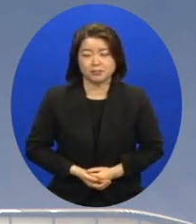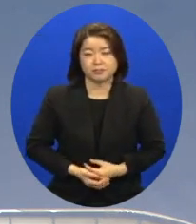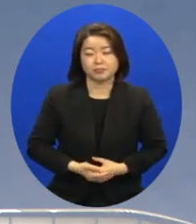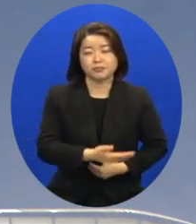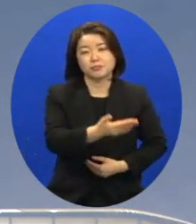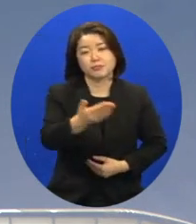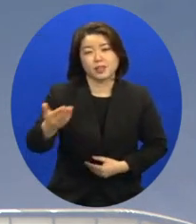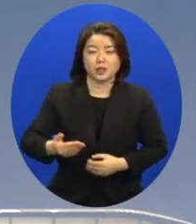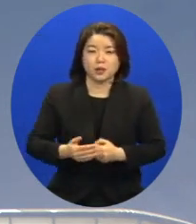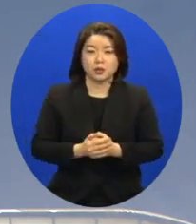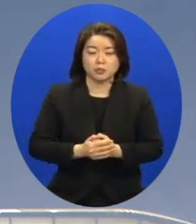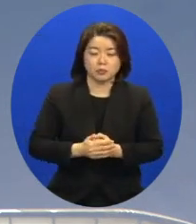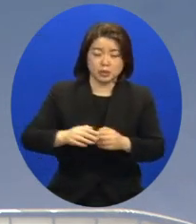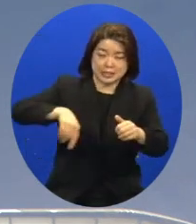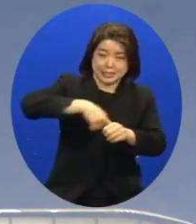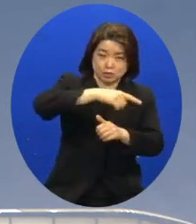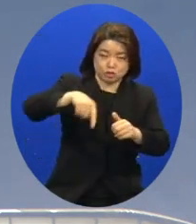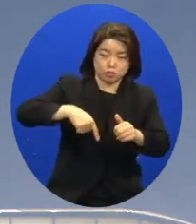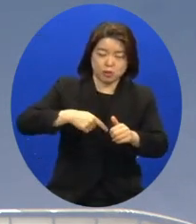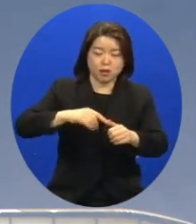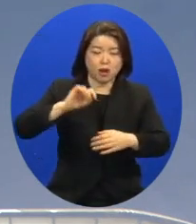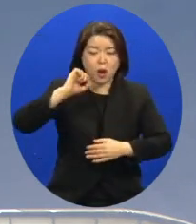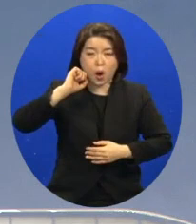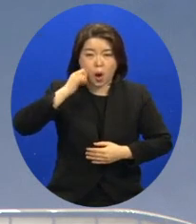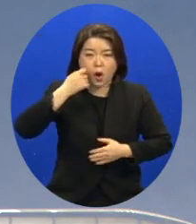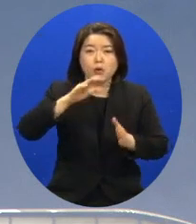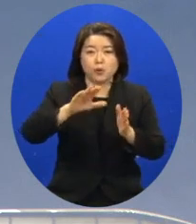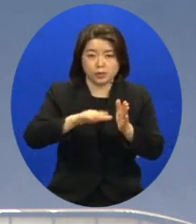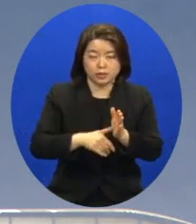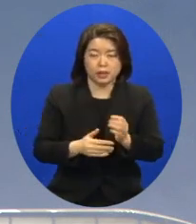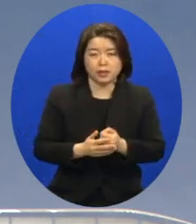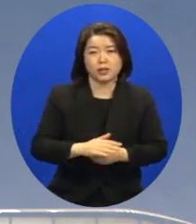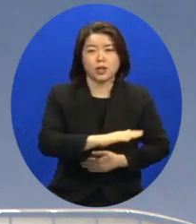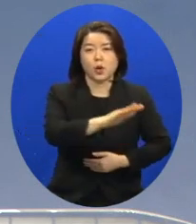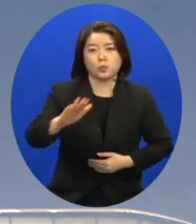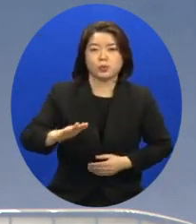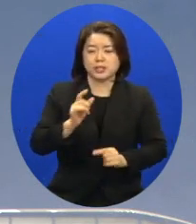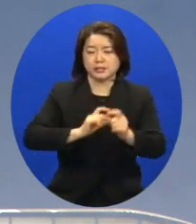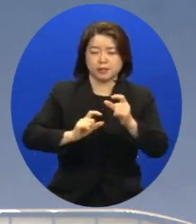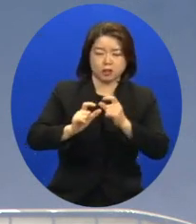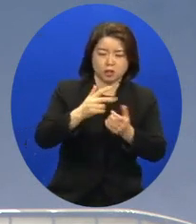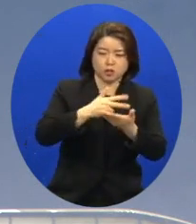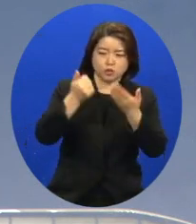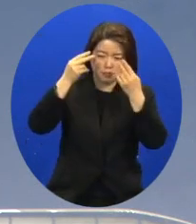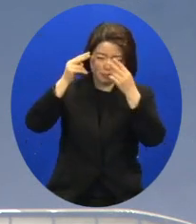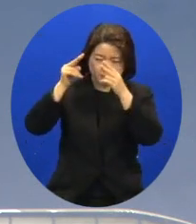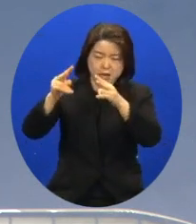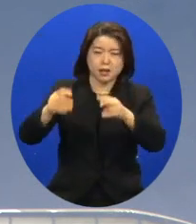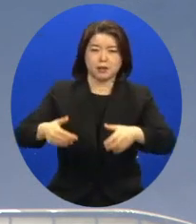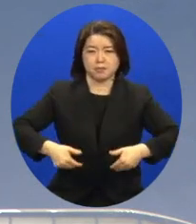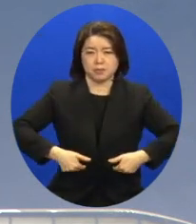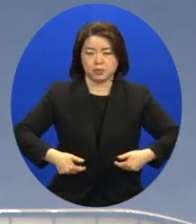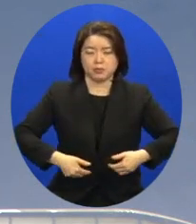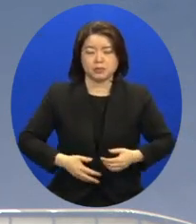여러분, 우리 주위 상황이 어려워질 때 우리는 더욱 주님을 바라봐야 됩니다.